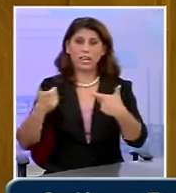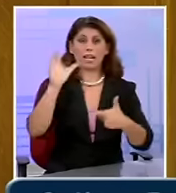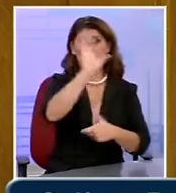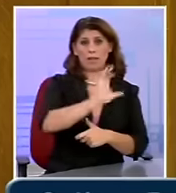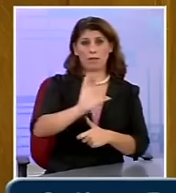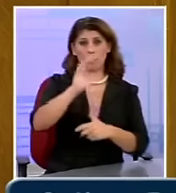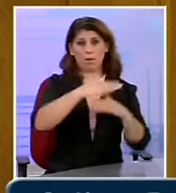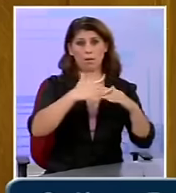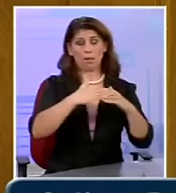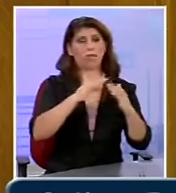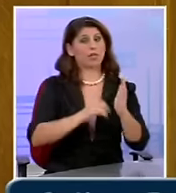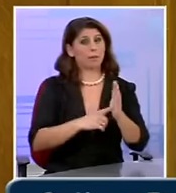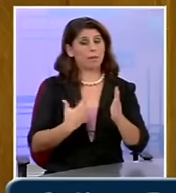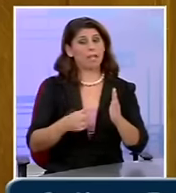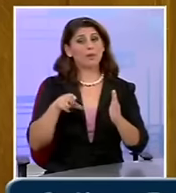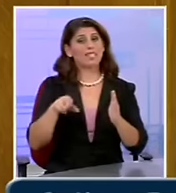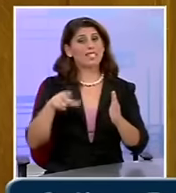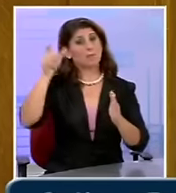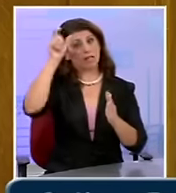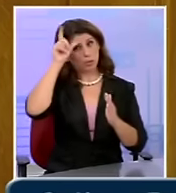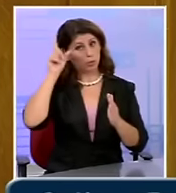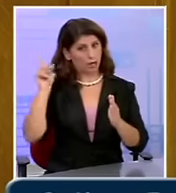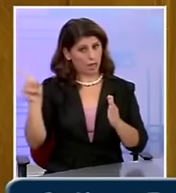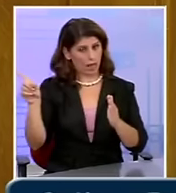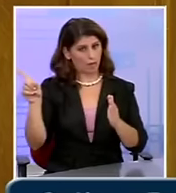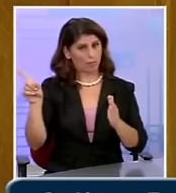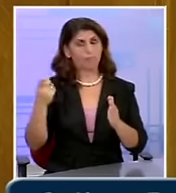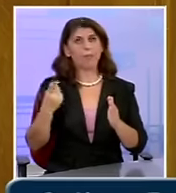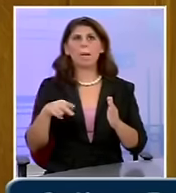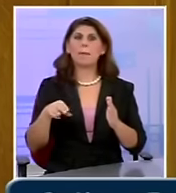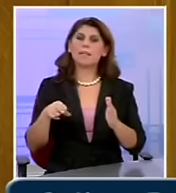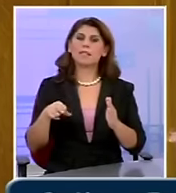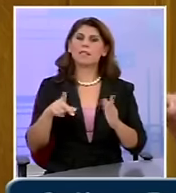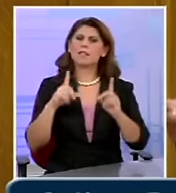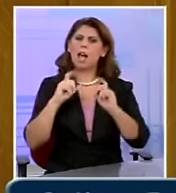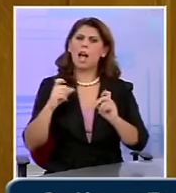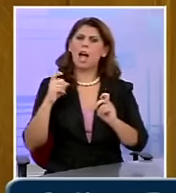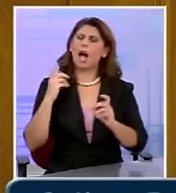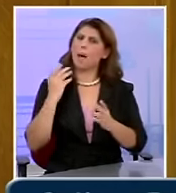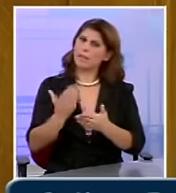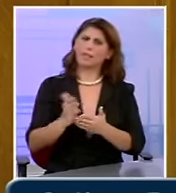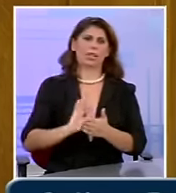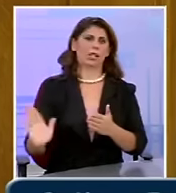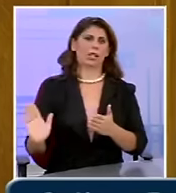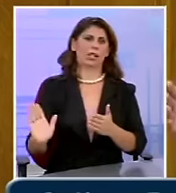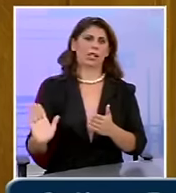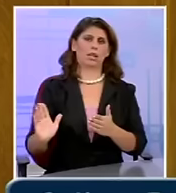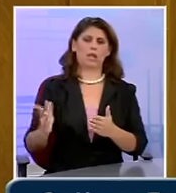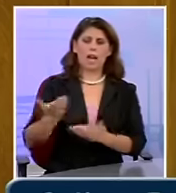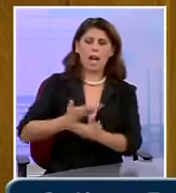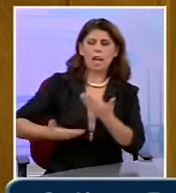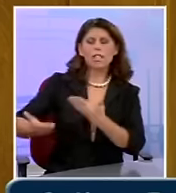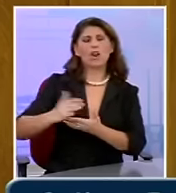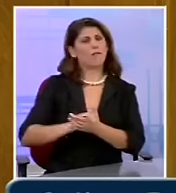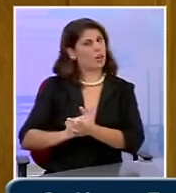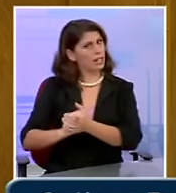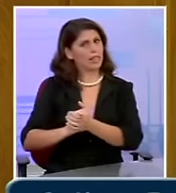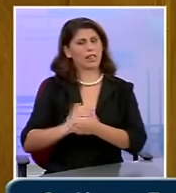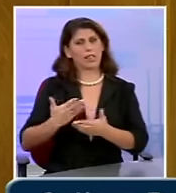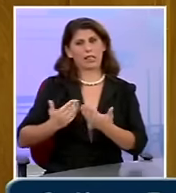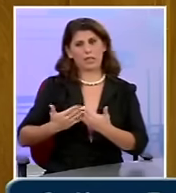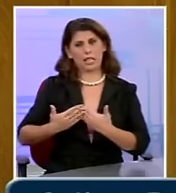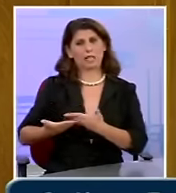και θα πρέπει να έχουμε και μια σχέση με την Τουρκία, μια σχέση απαιτητική, μια σχέση αλληλοβοήθειας, υποστήριξης, γιατί δεν